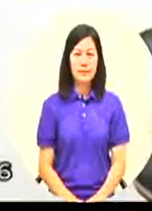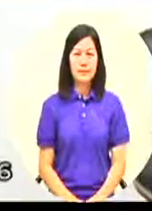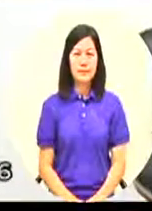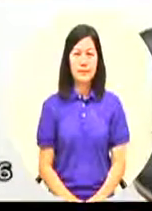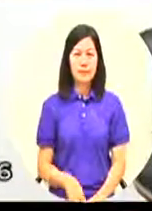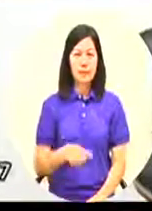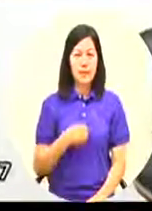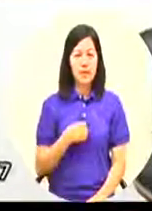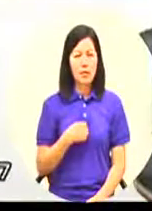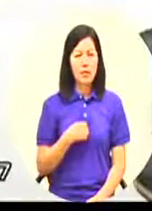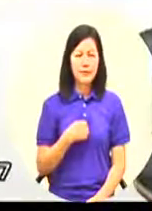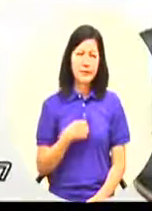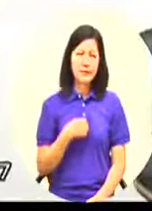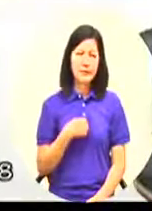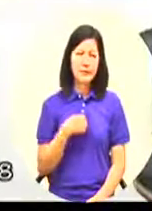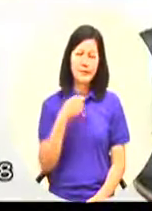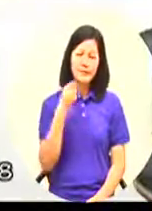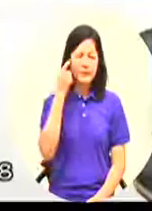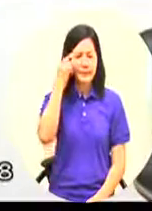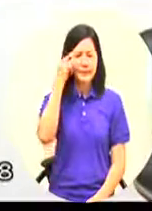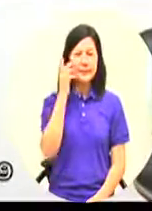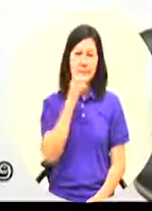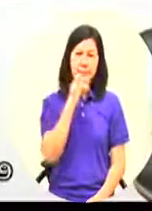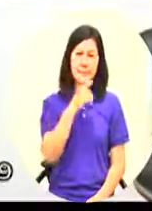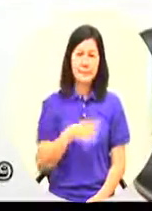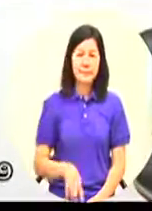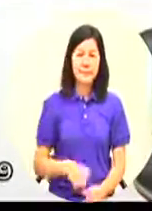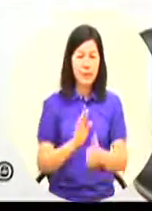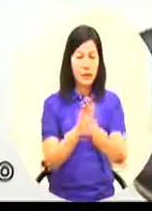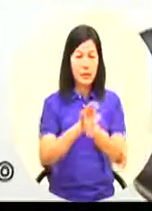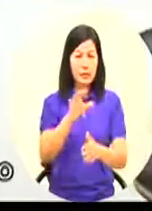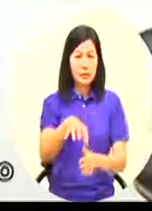我比较纳闷啊，我刚刚也请服务处吼调出